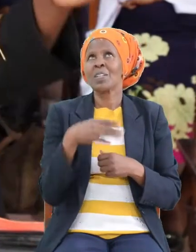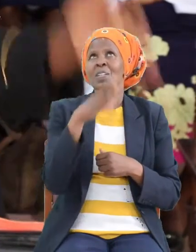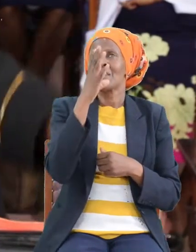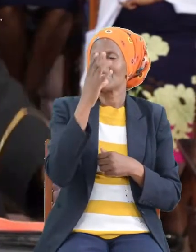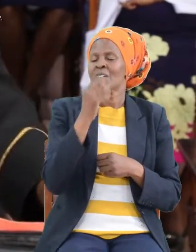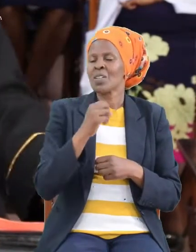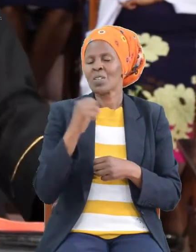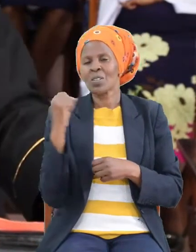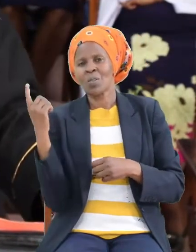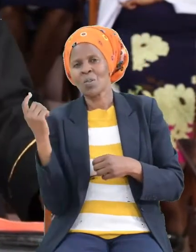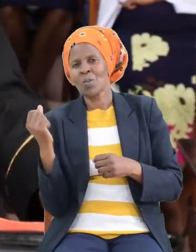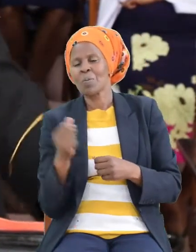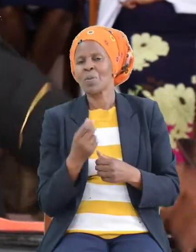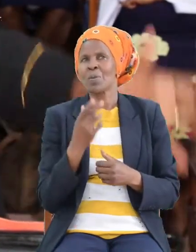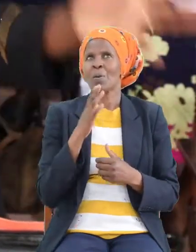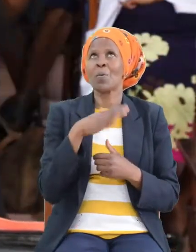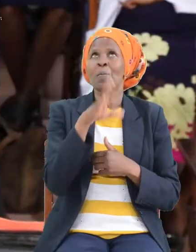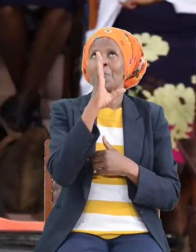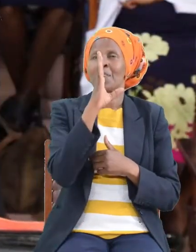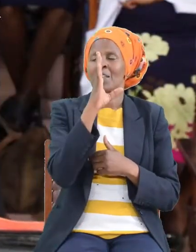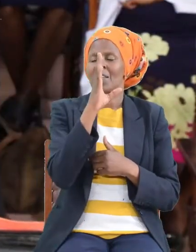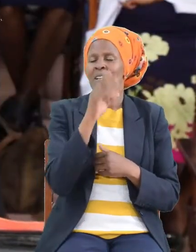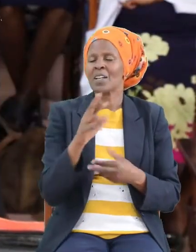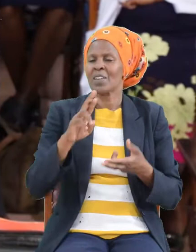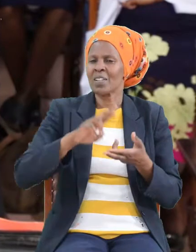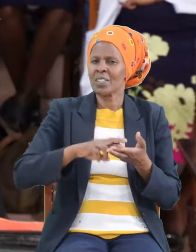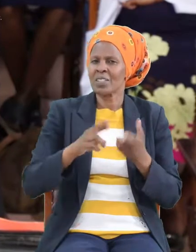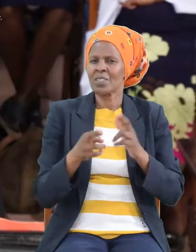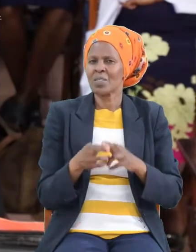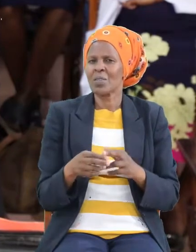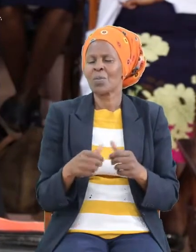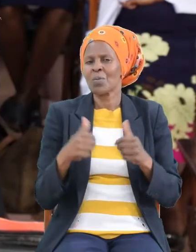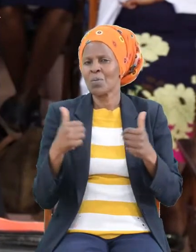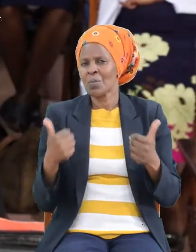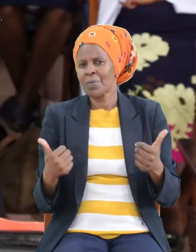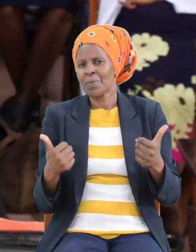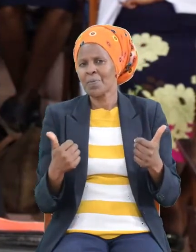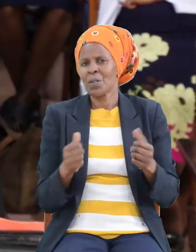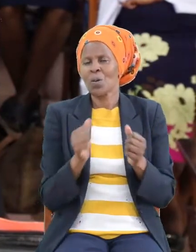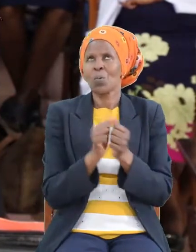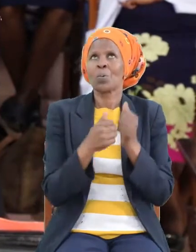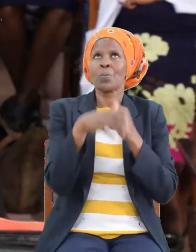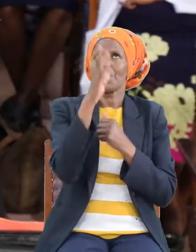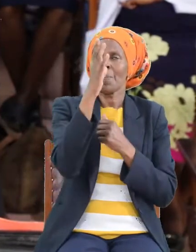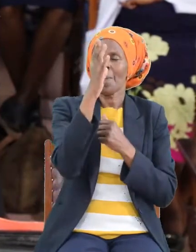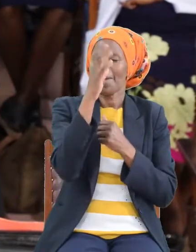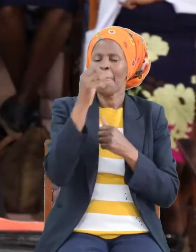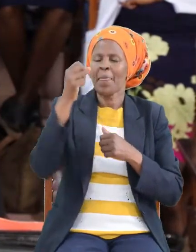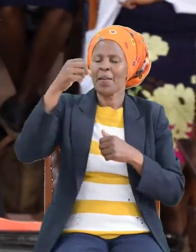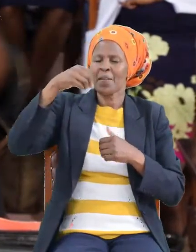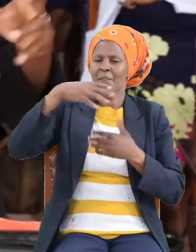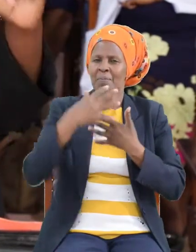kuna uhusiano. Yes, kwa sababu wakati tuko na uhusiano mwema na Mungu, hiyo uhusiano